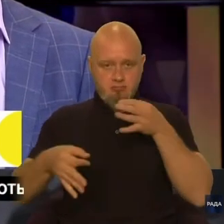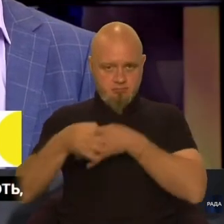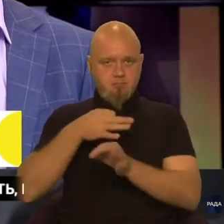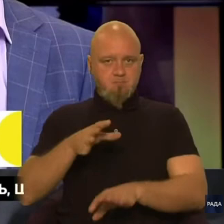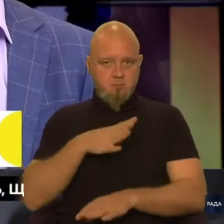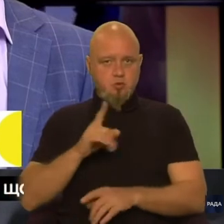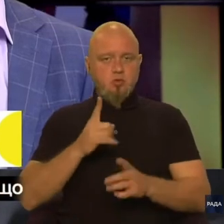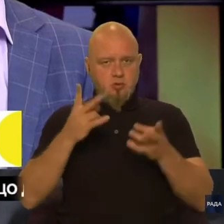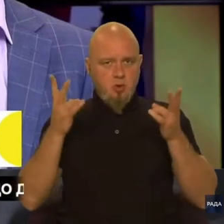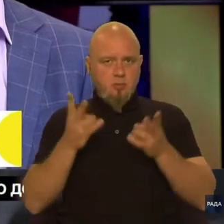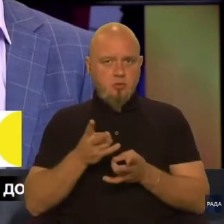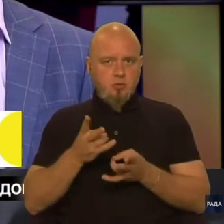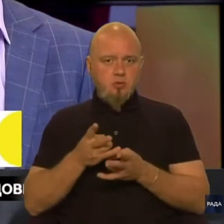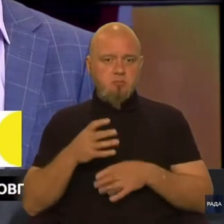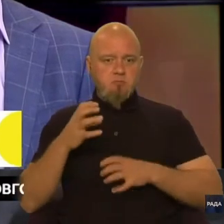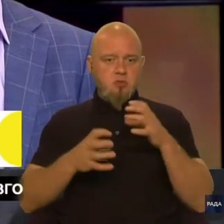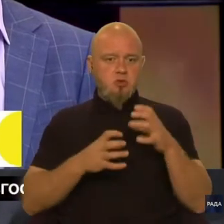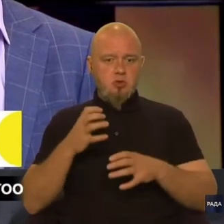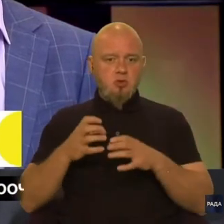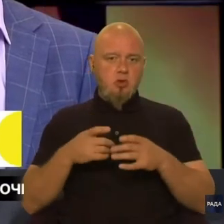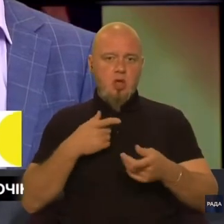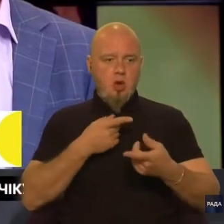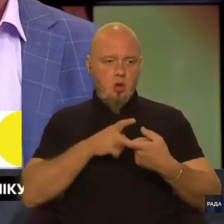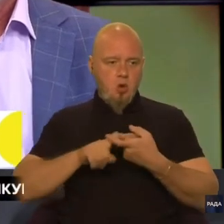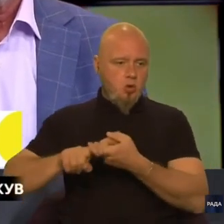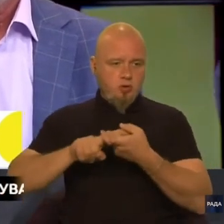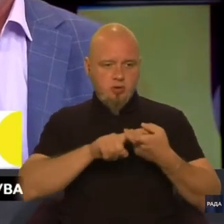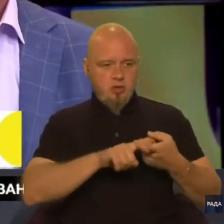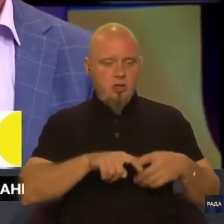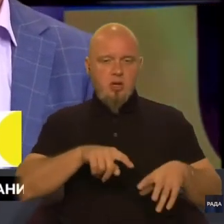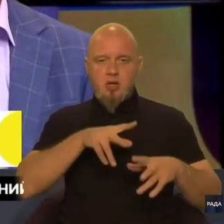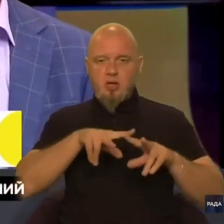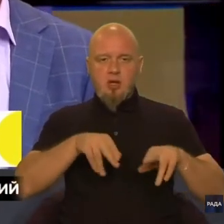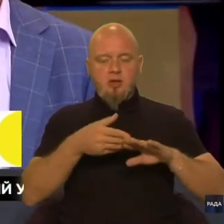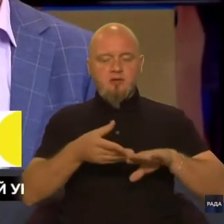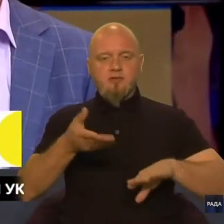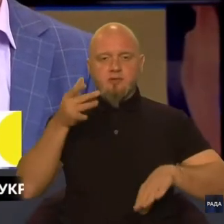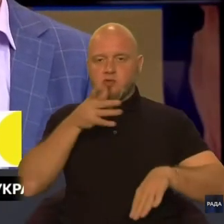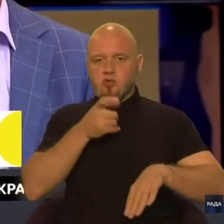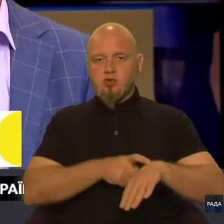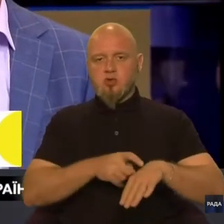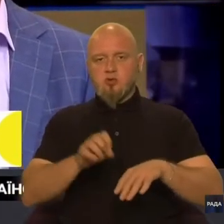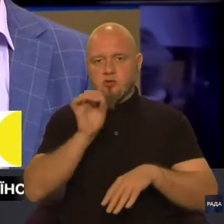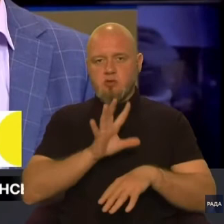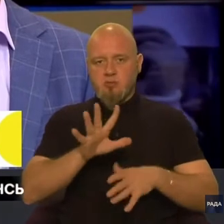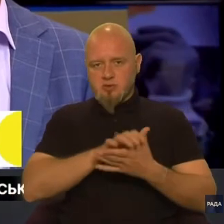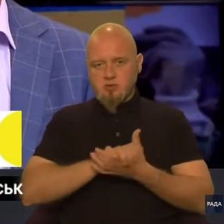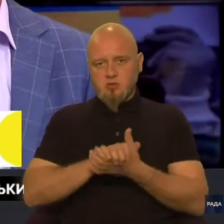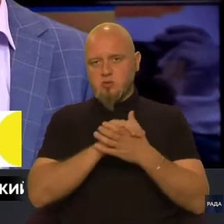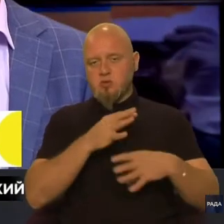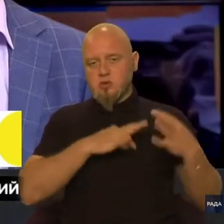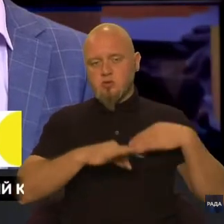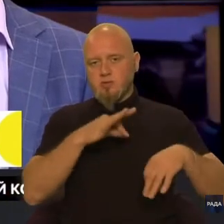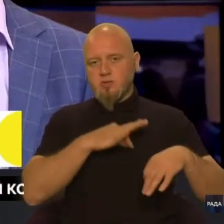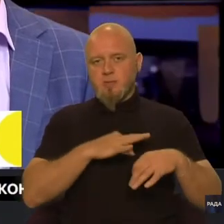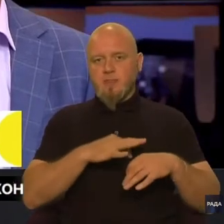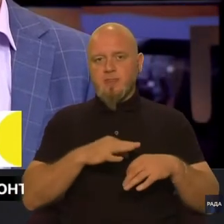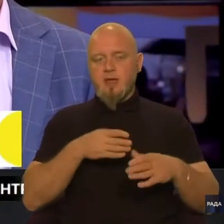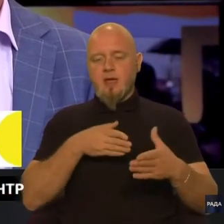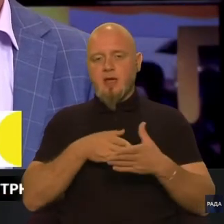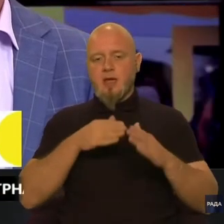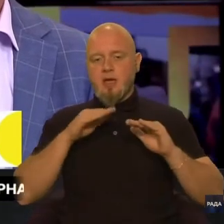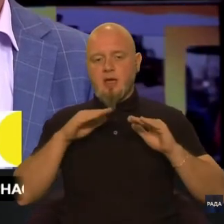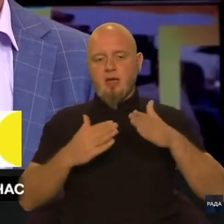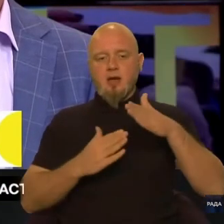необхідна міжнародна координація як всього часу європейські Союз застосував граничні